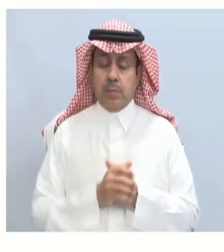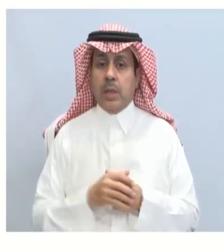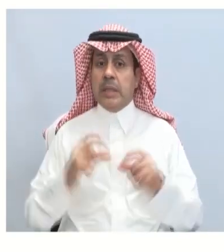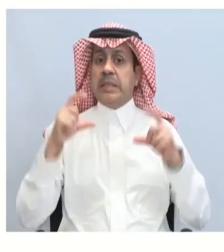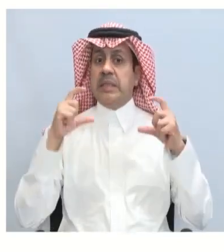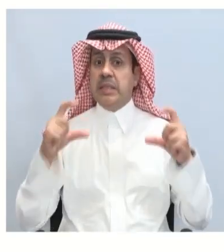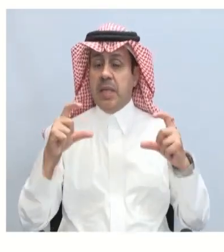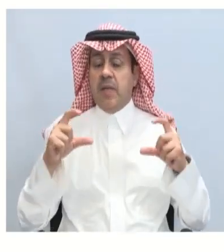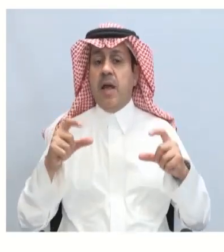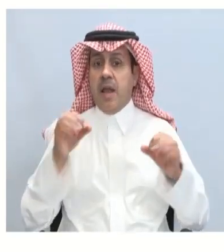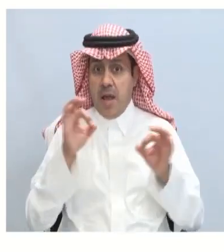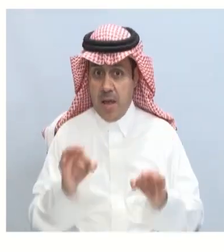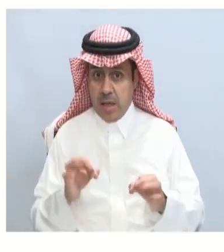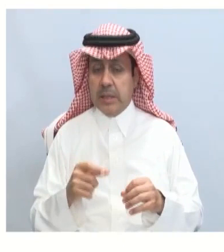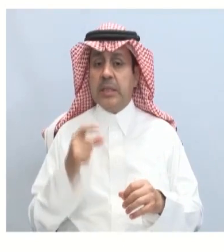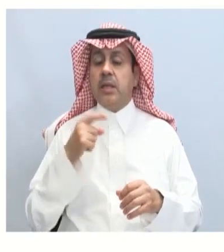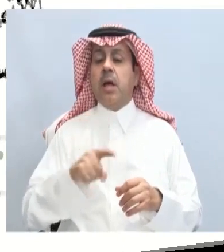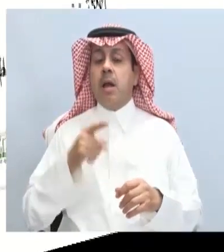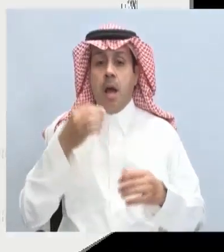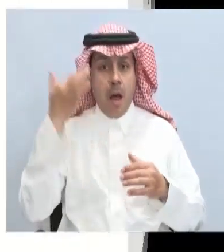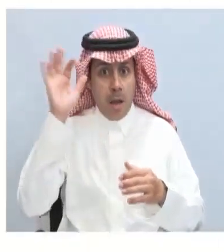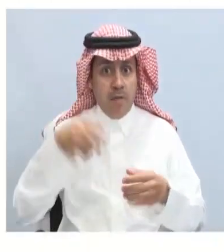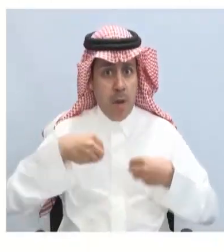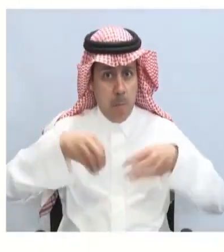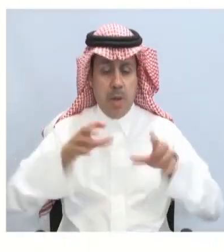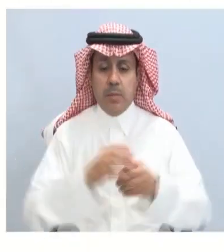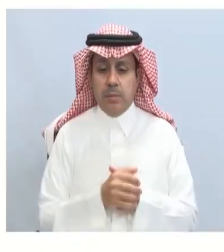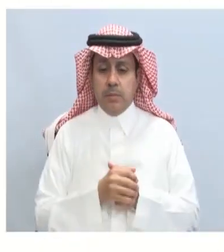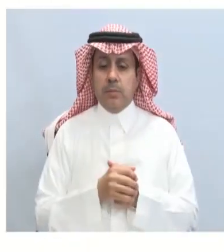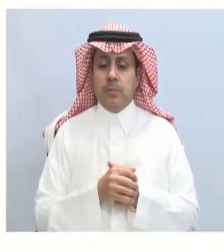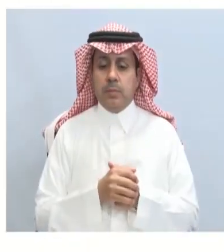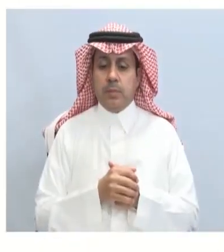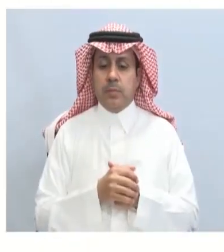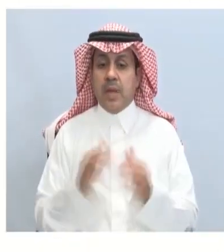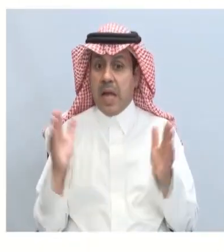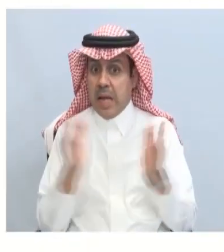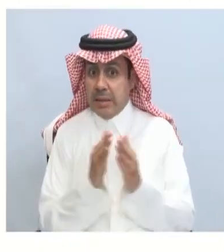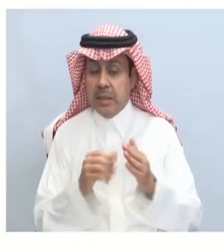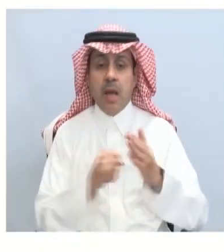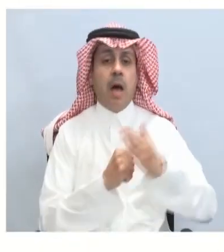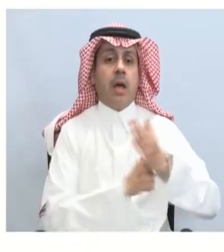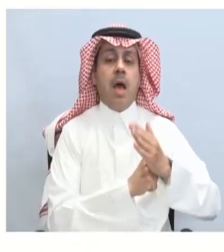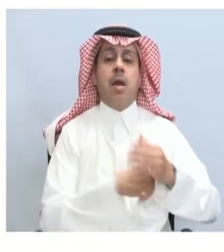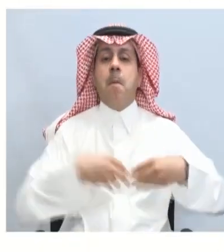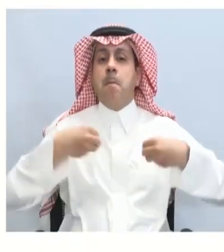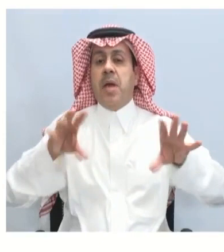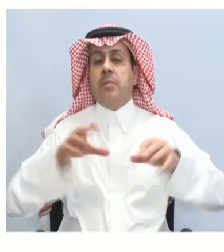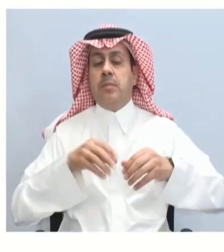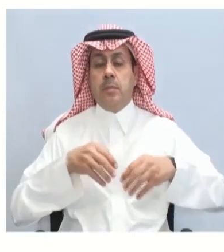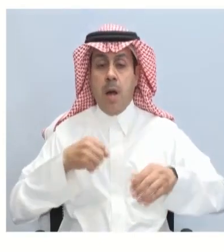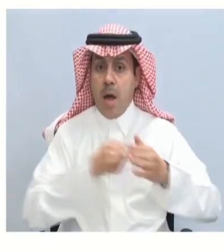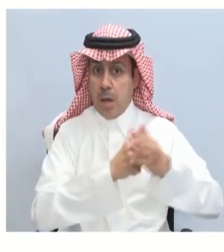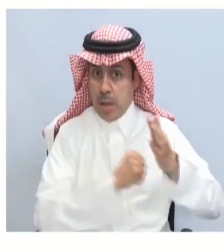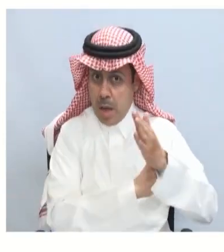الايه على على حل واباحه البيع هنا سؤال اخر ايضا حدد اركان البيع هناك اركان